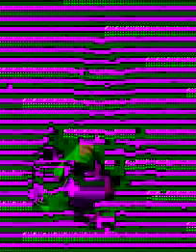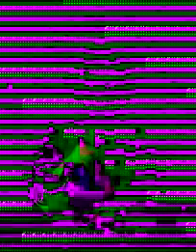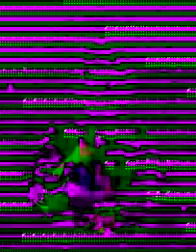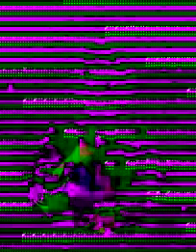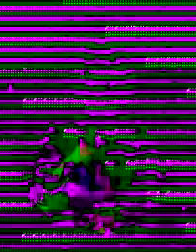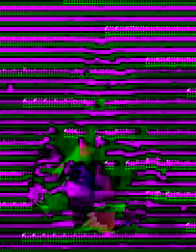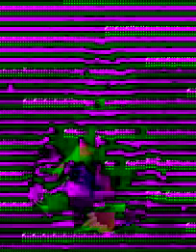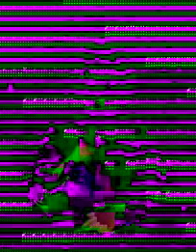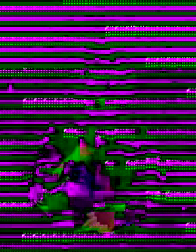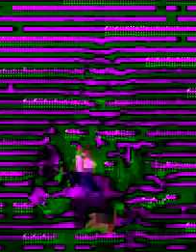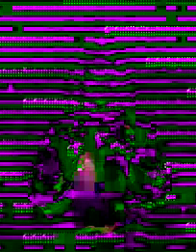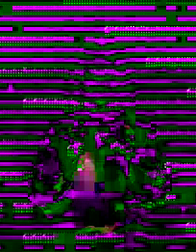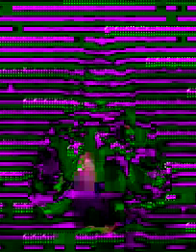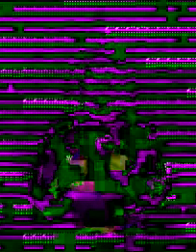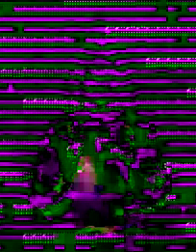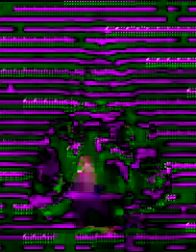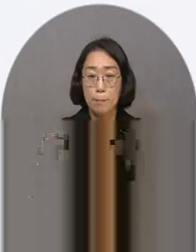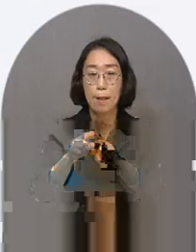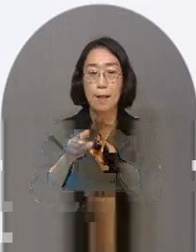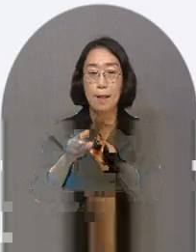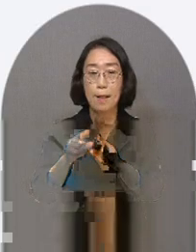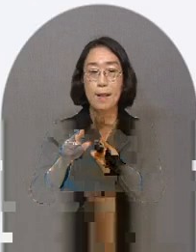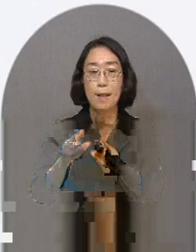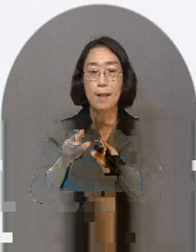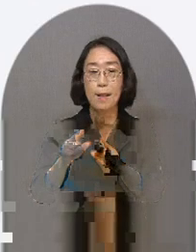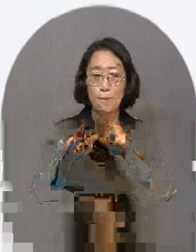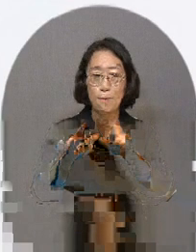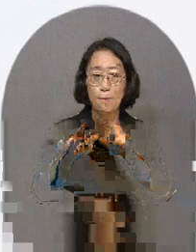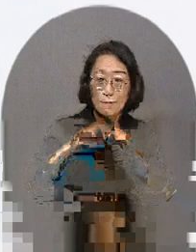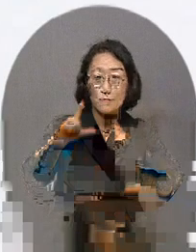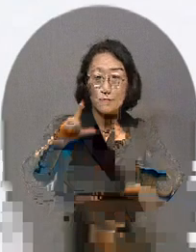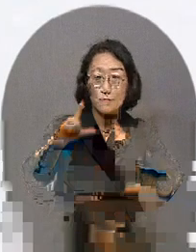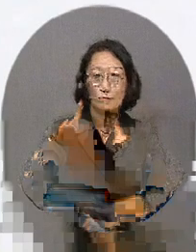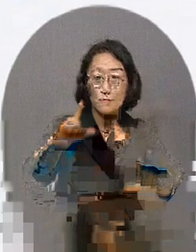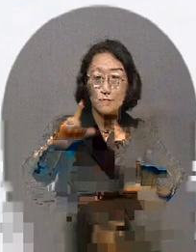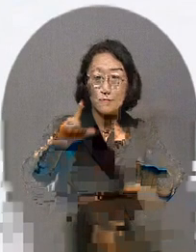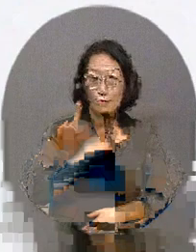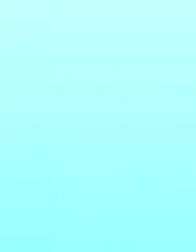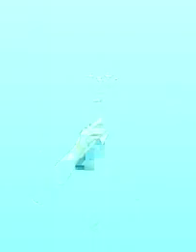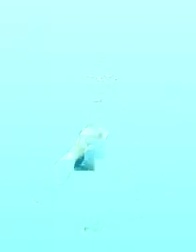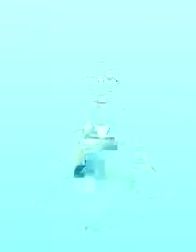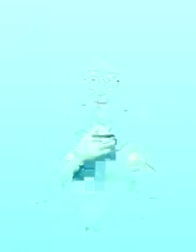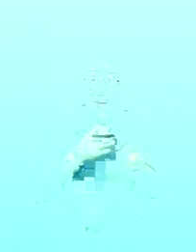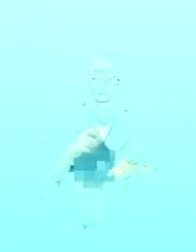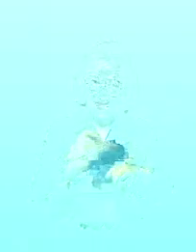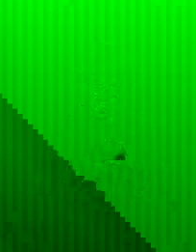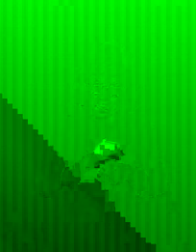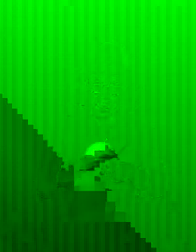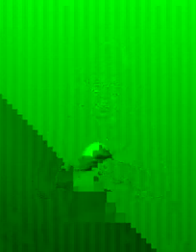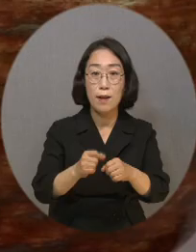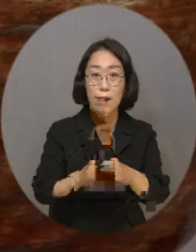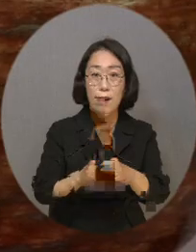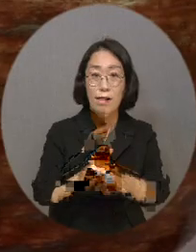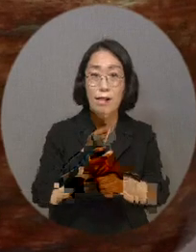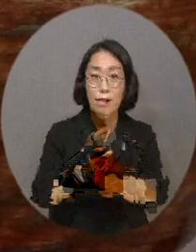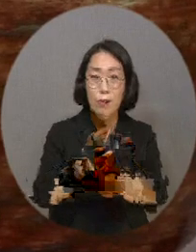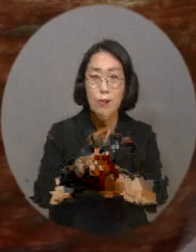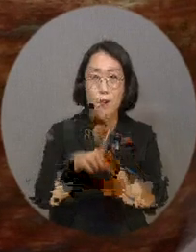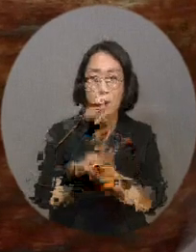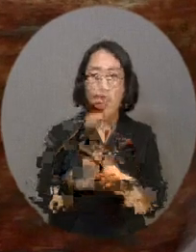박물관이 함께하는 것으로 자연을 담아내야 하며 작가만의 도자기를 만들기 위한 좋은